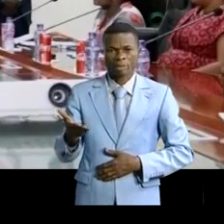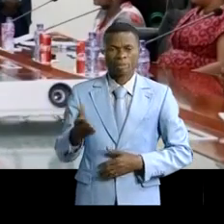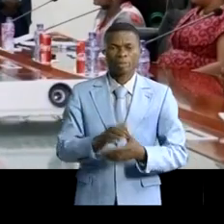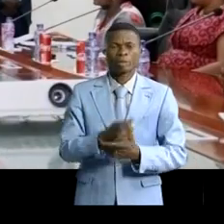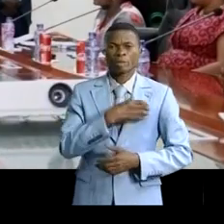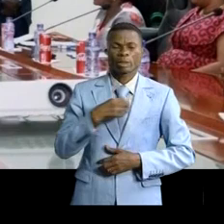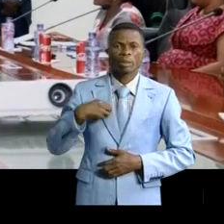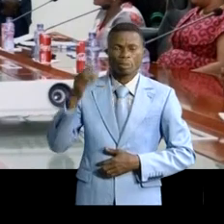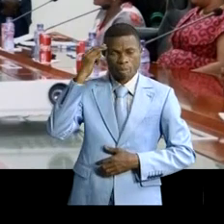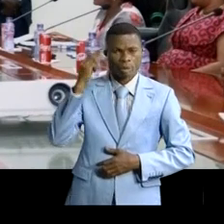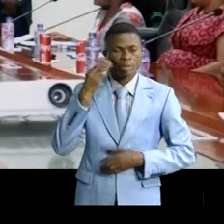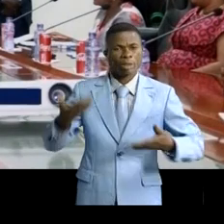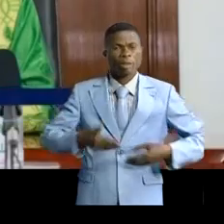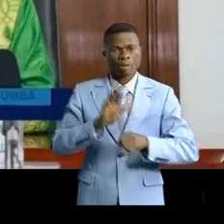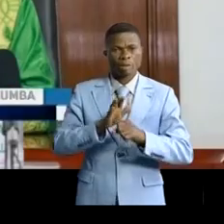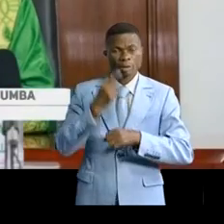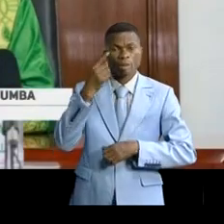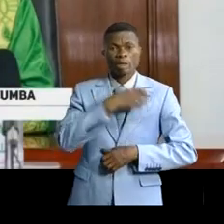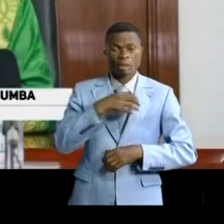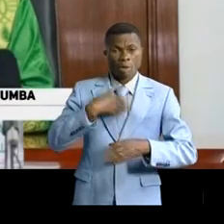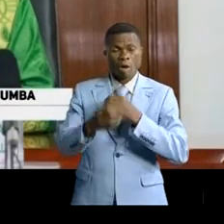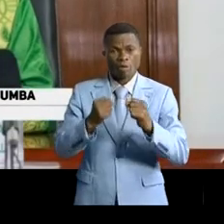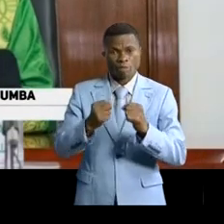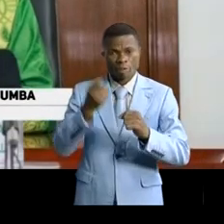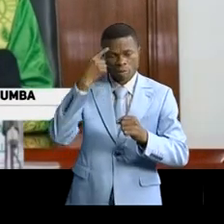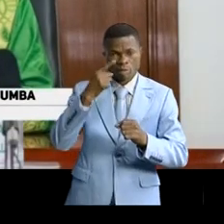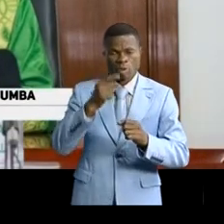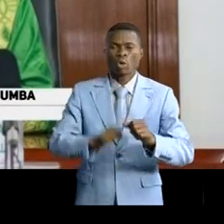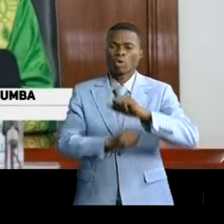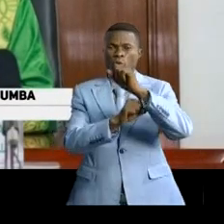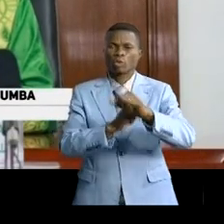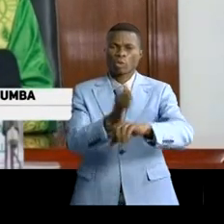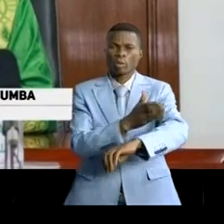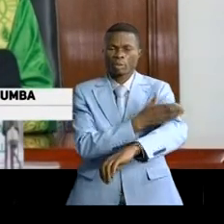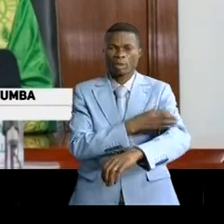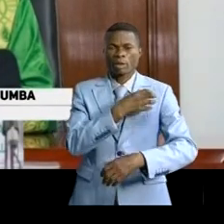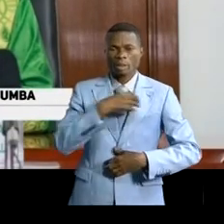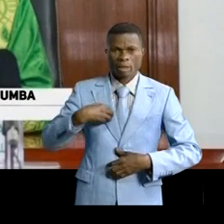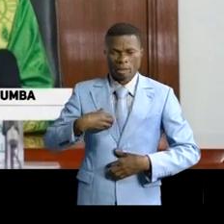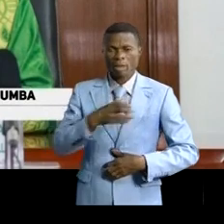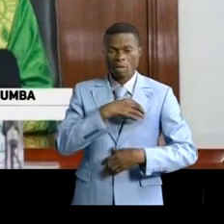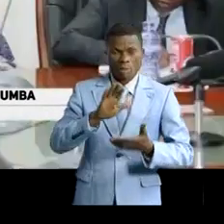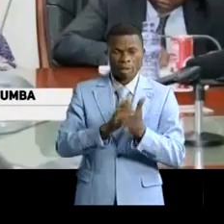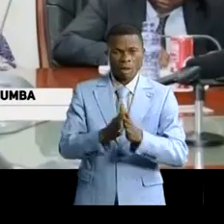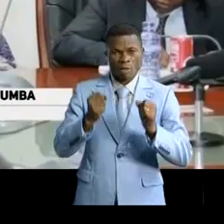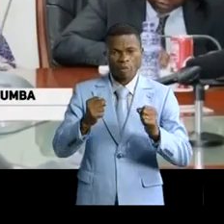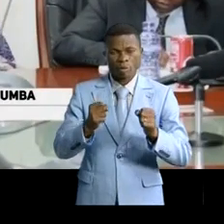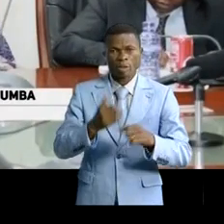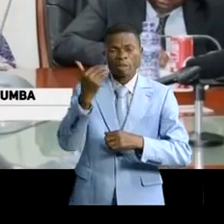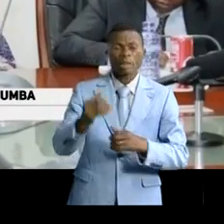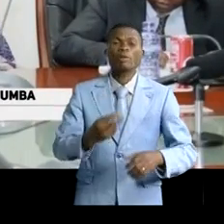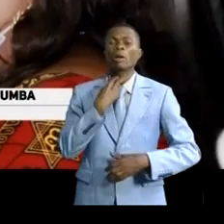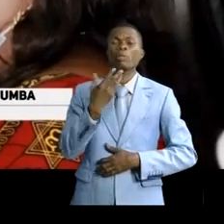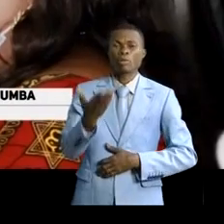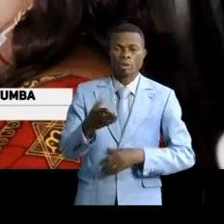Kaïnda Maïna a dit toute sa joie de voir les femmes lutter pour la promotion de la femme. Les femmes doivent être fortes, même devant les